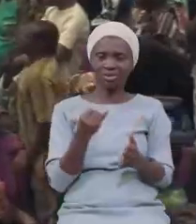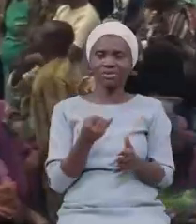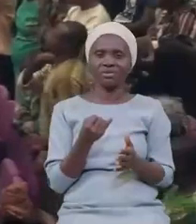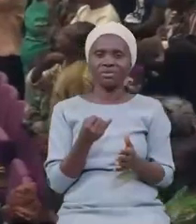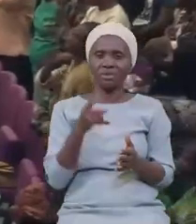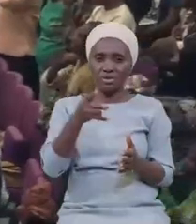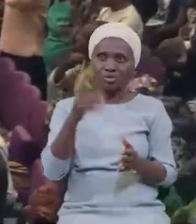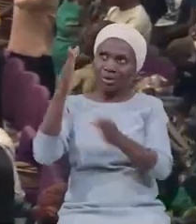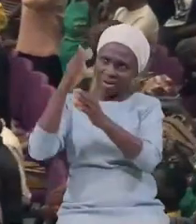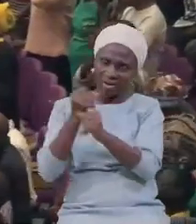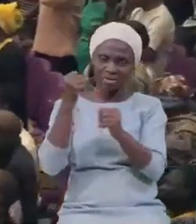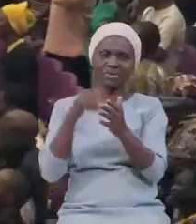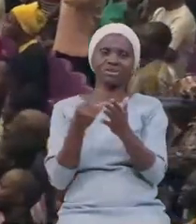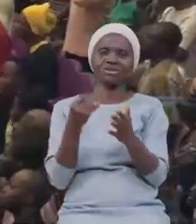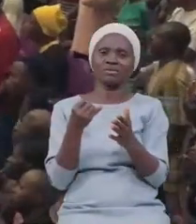Réclamez-le.